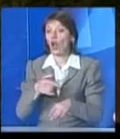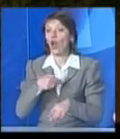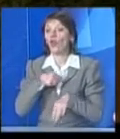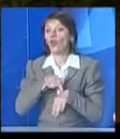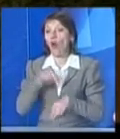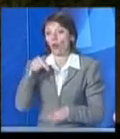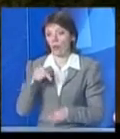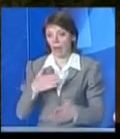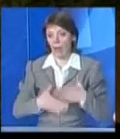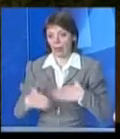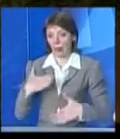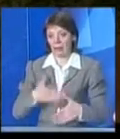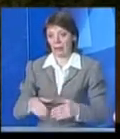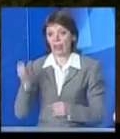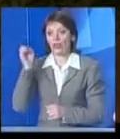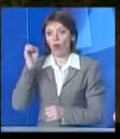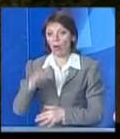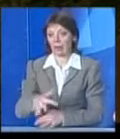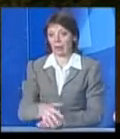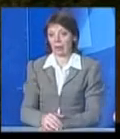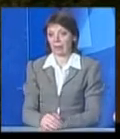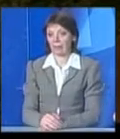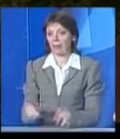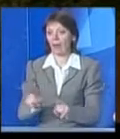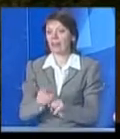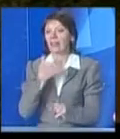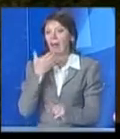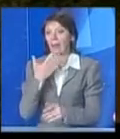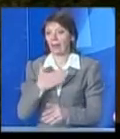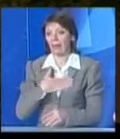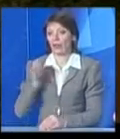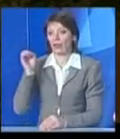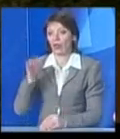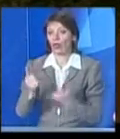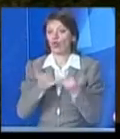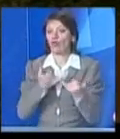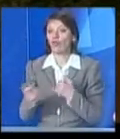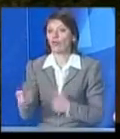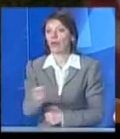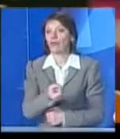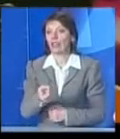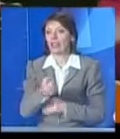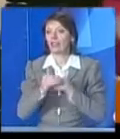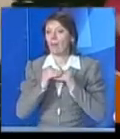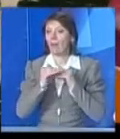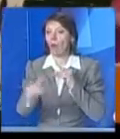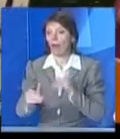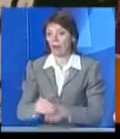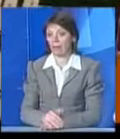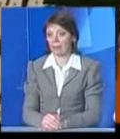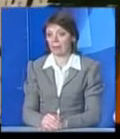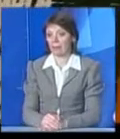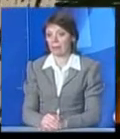радості, сонця, теплого нашого сонечка, жовтої пшенички в полі, синіх